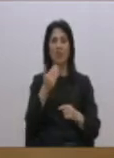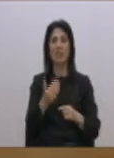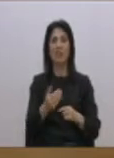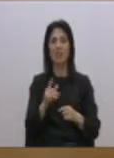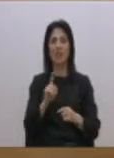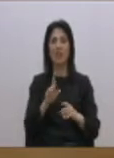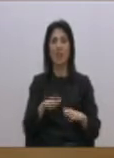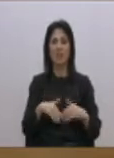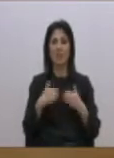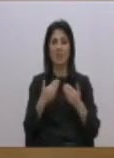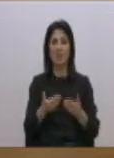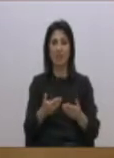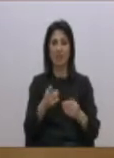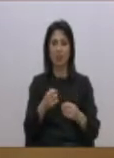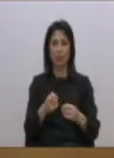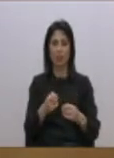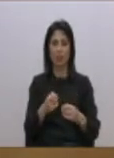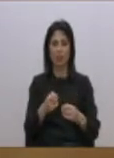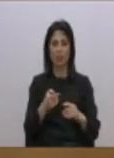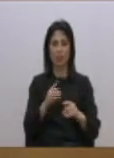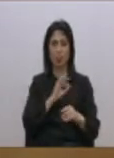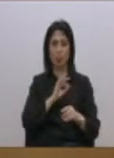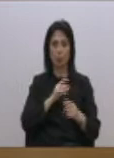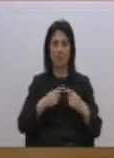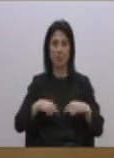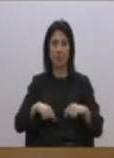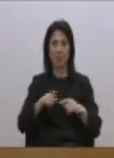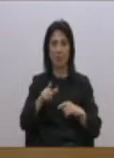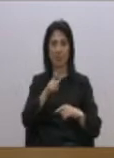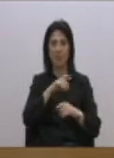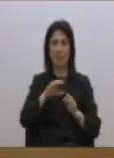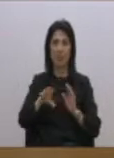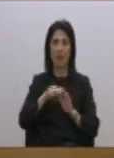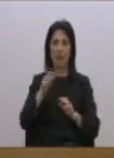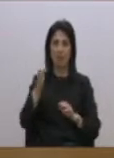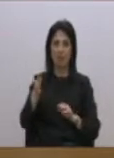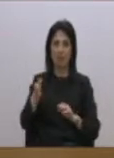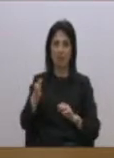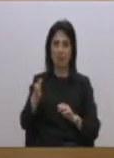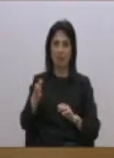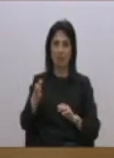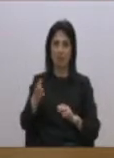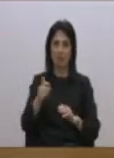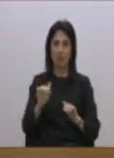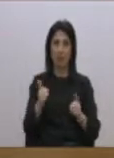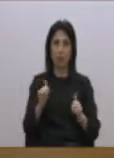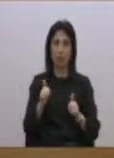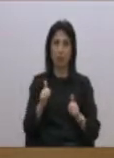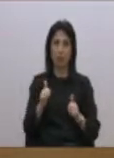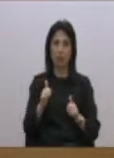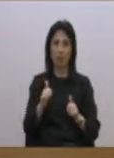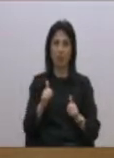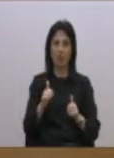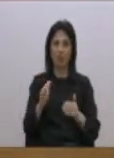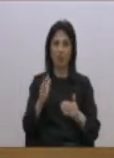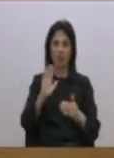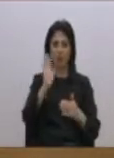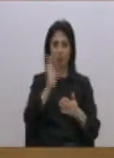რას თავაზობთ, ანუ ეს იუსტიციის საბჭოს ამ წევრების არჩევა როგორ ჩამო